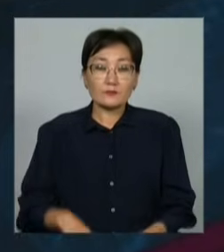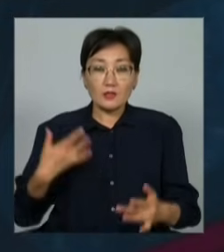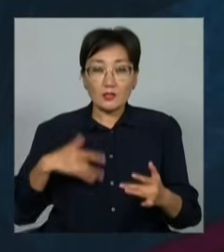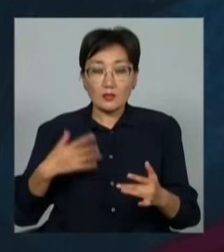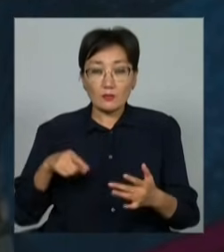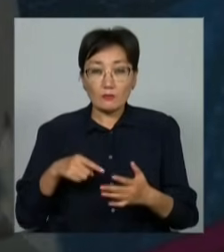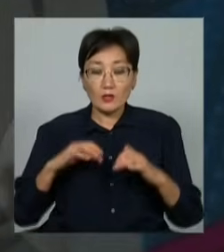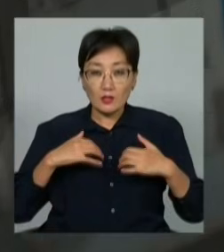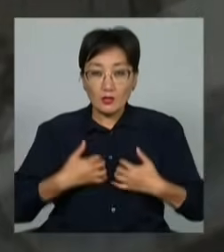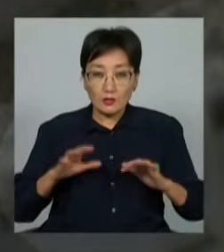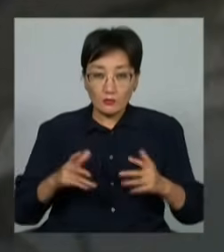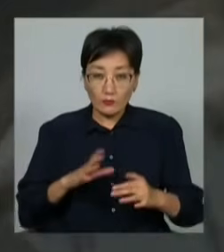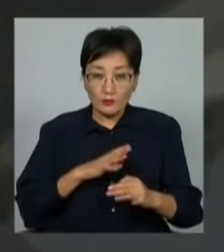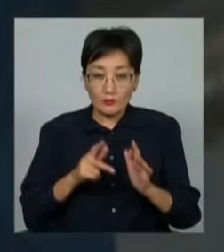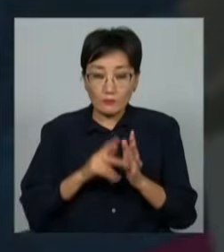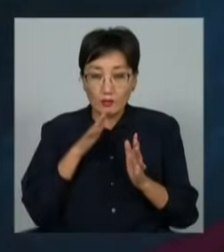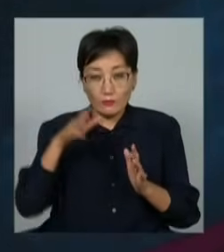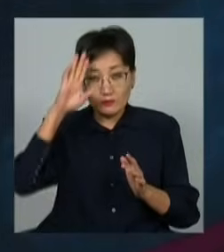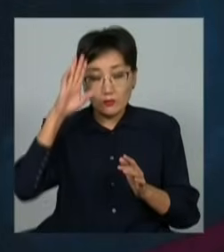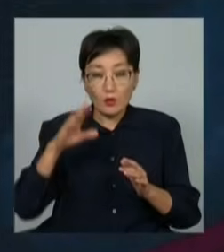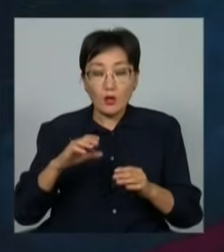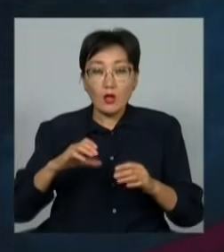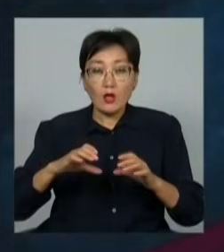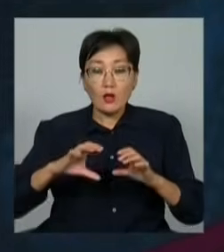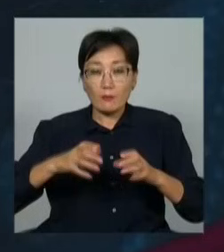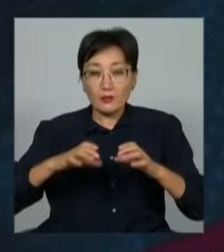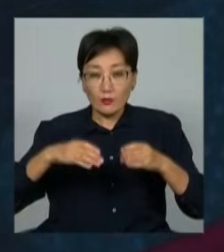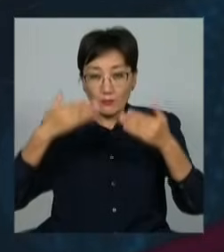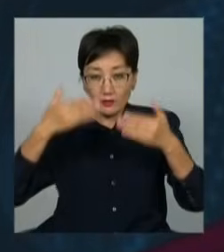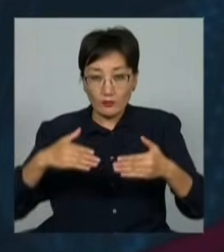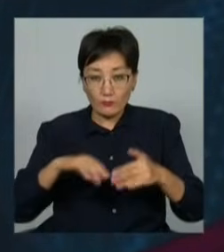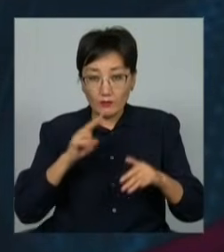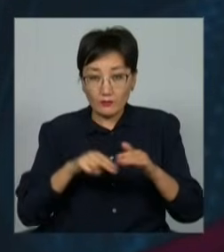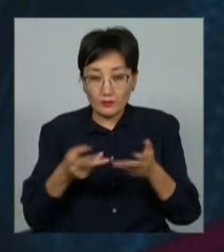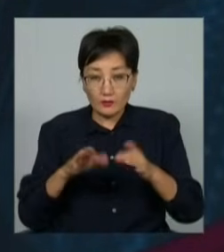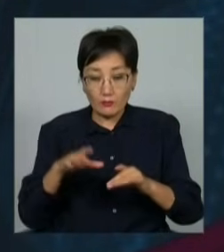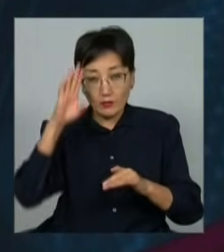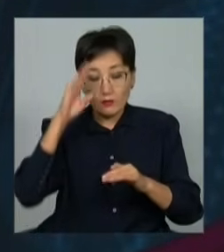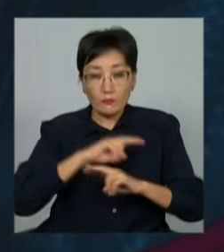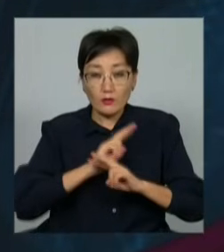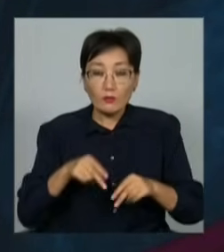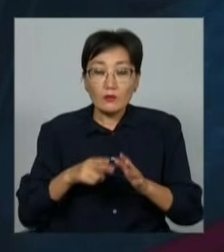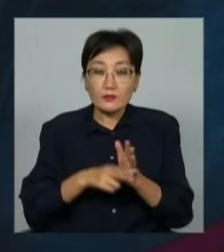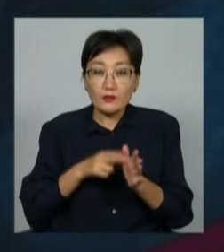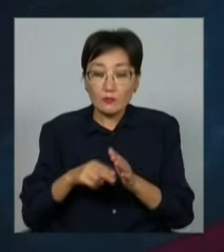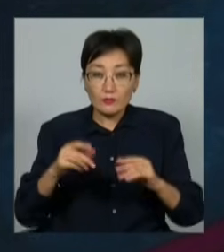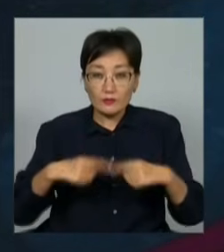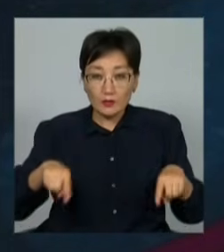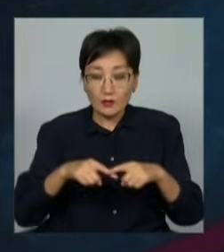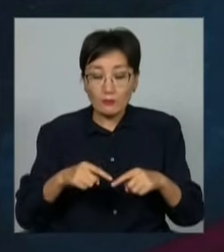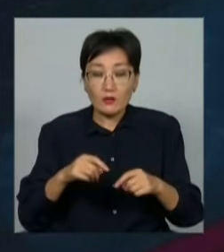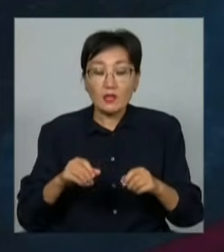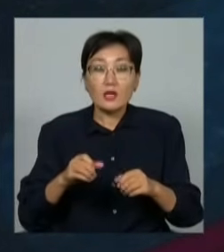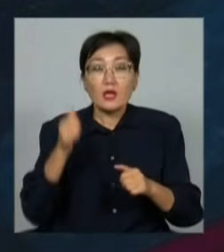Таразда қайғылы жағдай орын алды. 8 жасар баланы бетон қабырға басып қалып бақилық болды. Оқиға теміржол депосының ескі